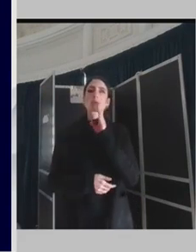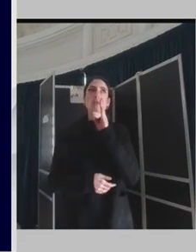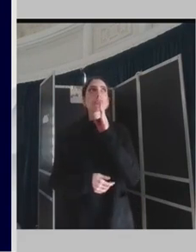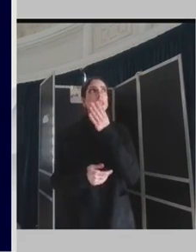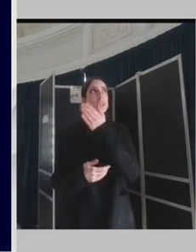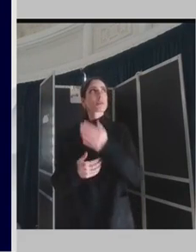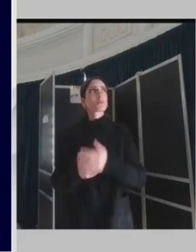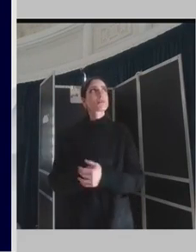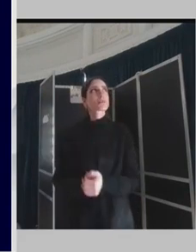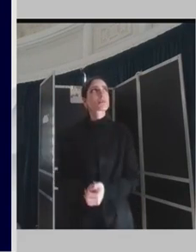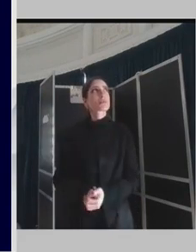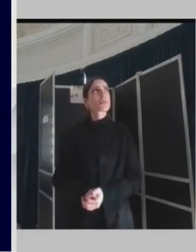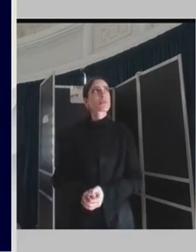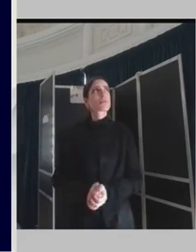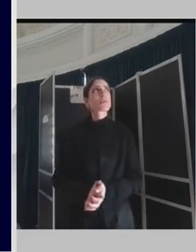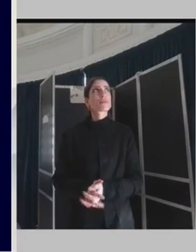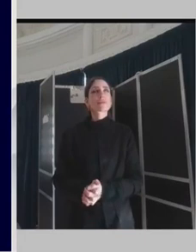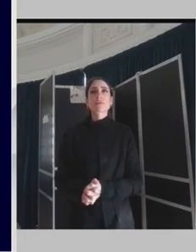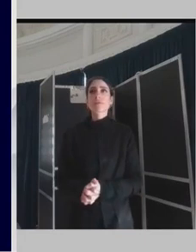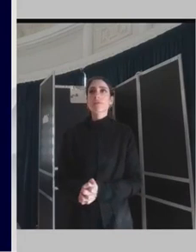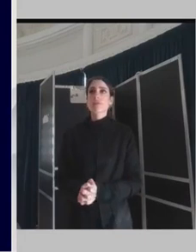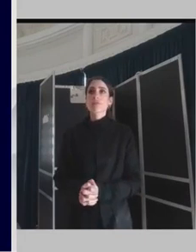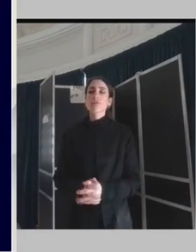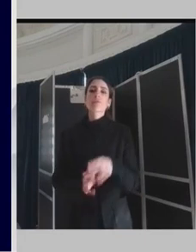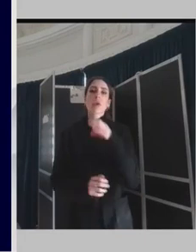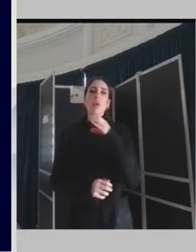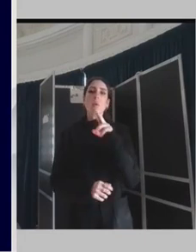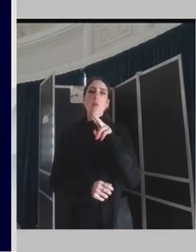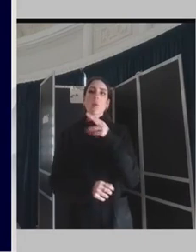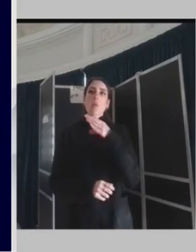Sì, grazie Presidente. Naturalmente